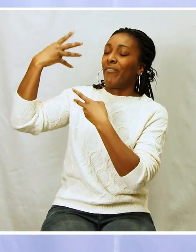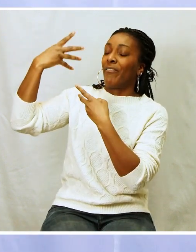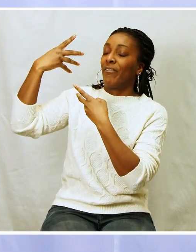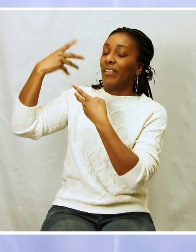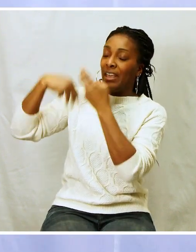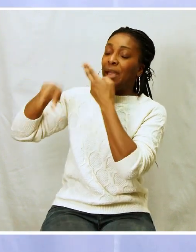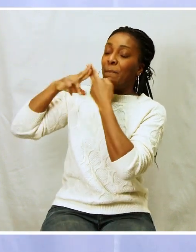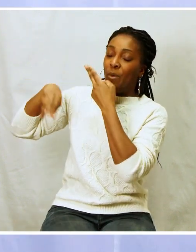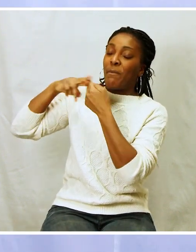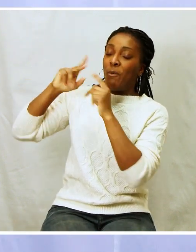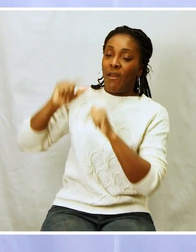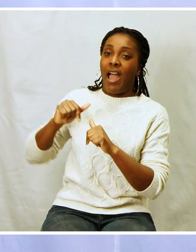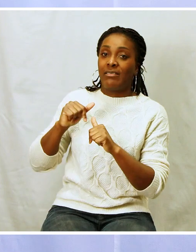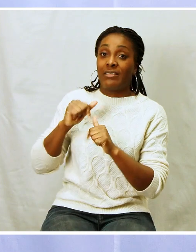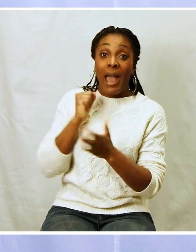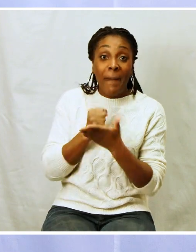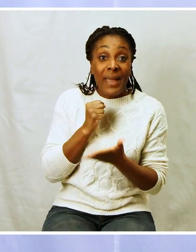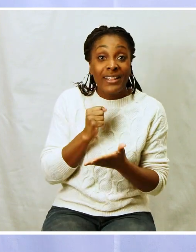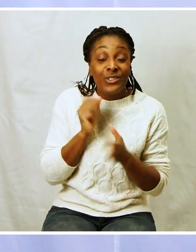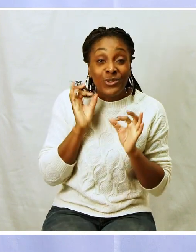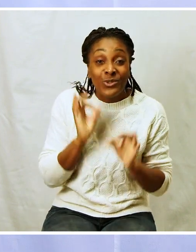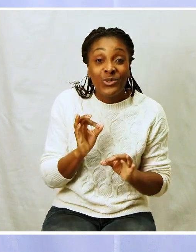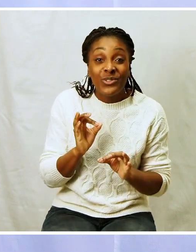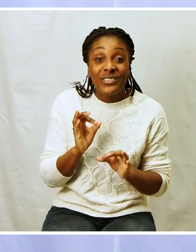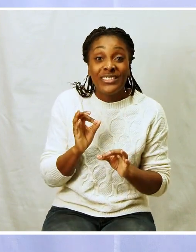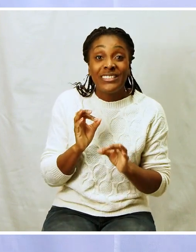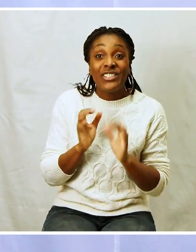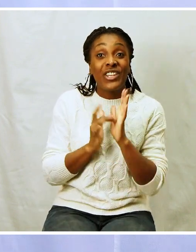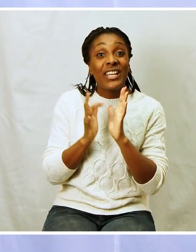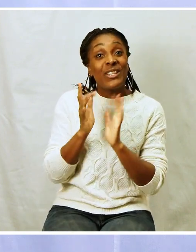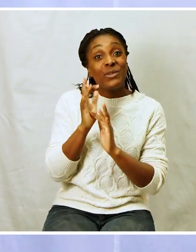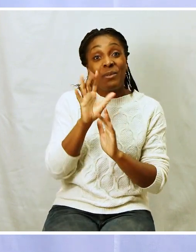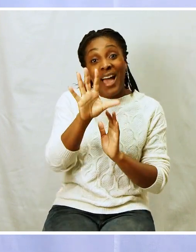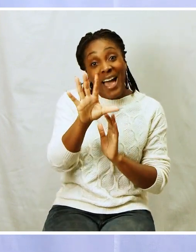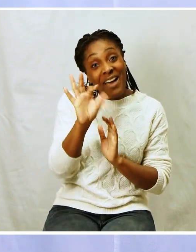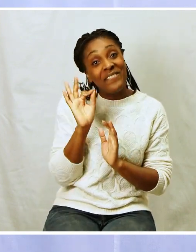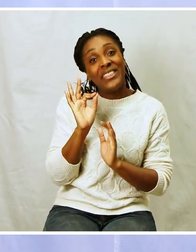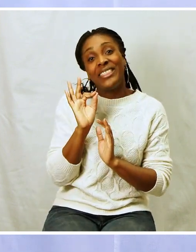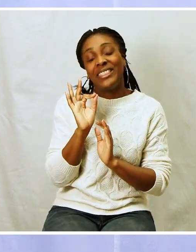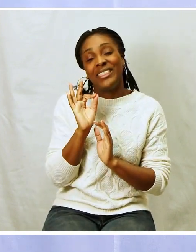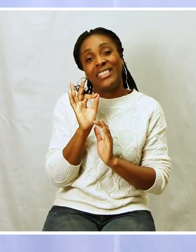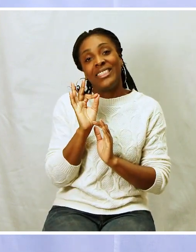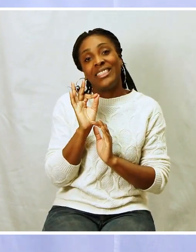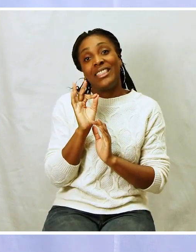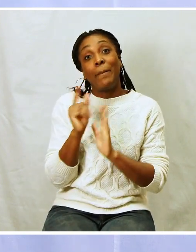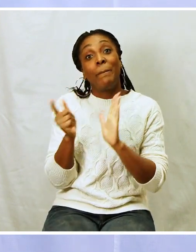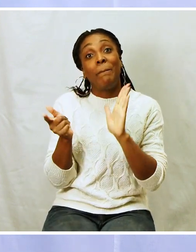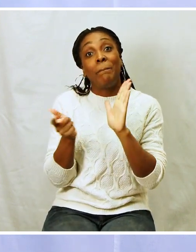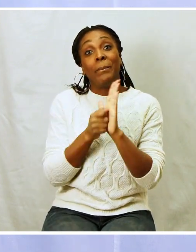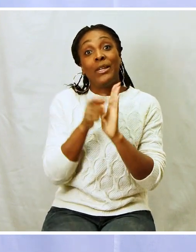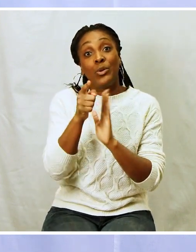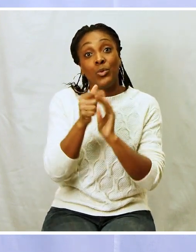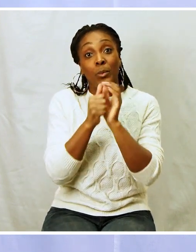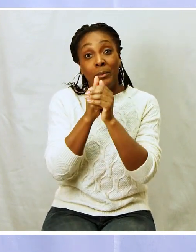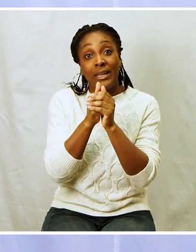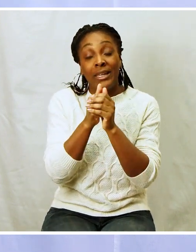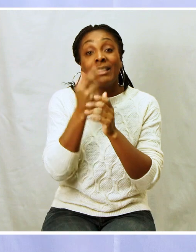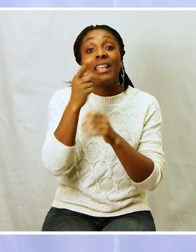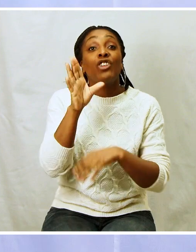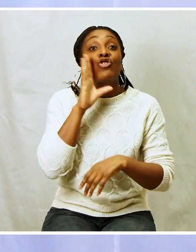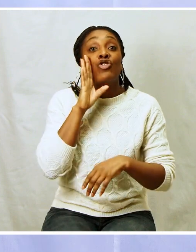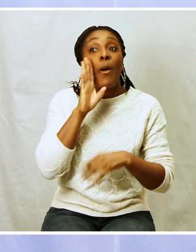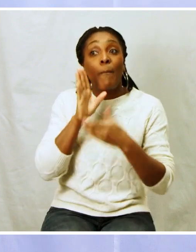voit qu'il y a une invitation. Jésus va dire, je vous invite en fait. Quand tu pries, entre dans ta